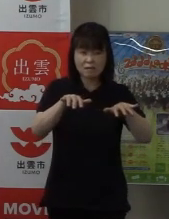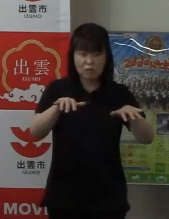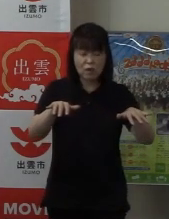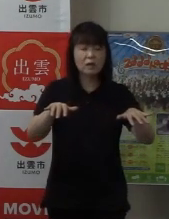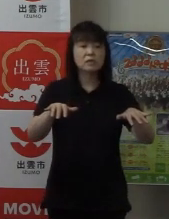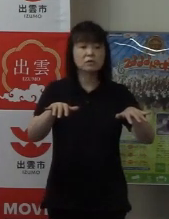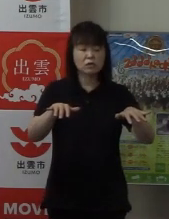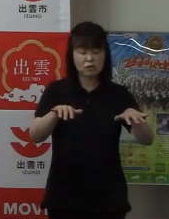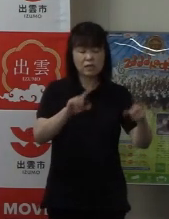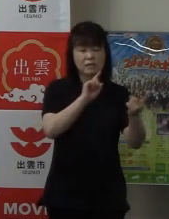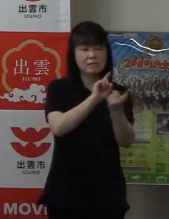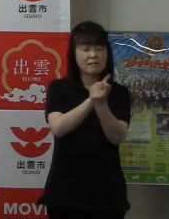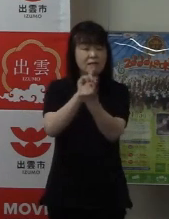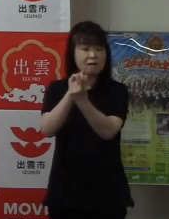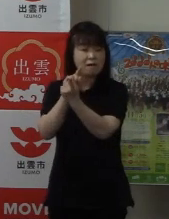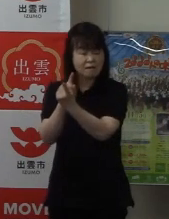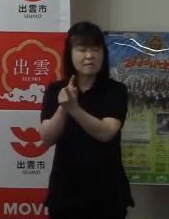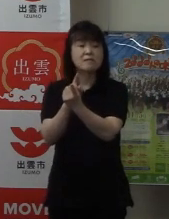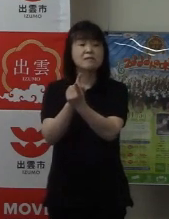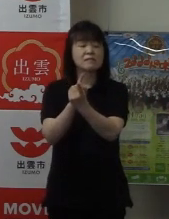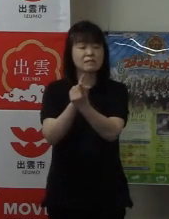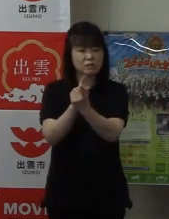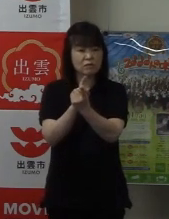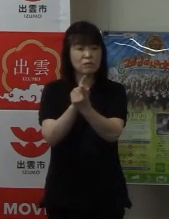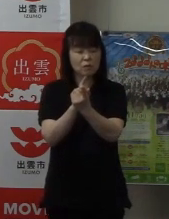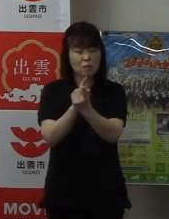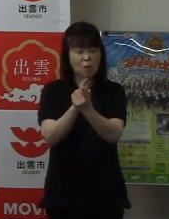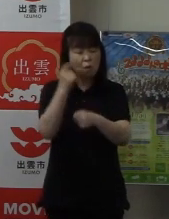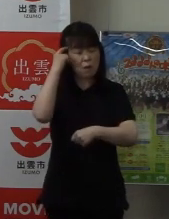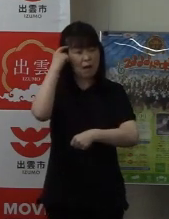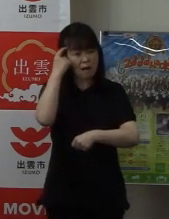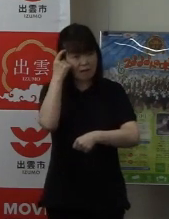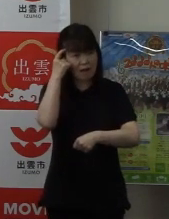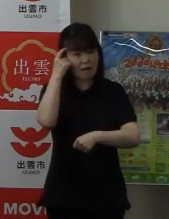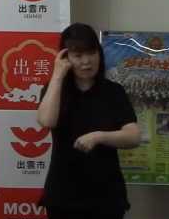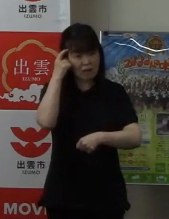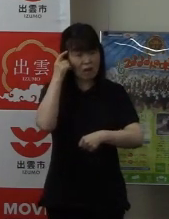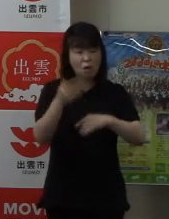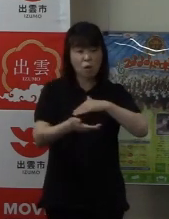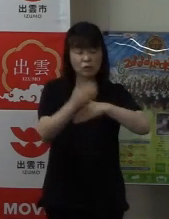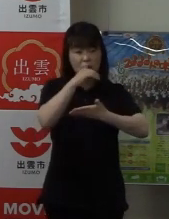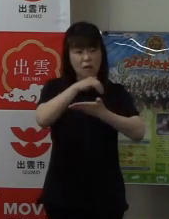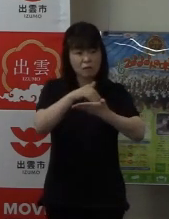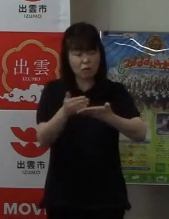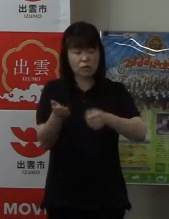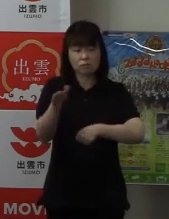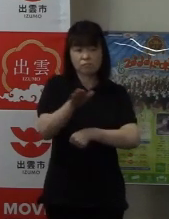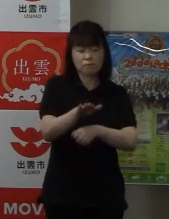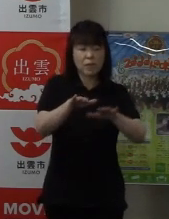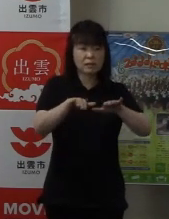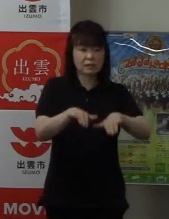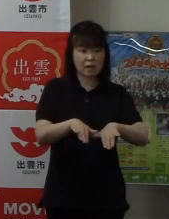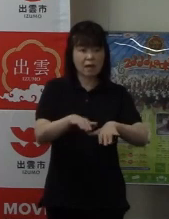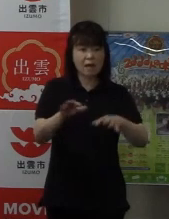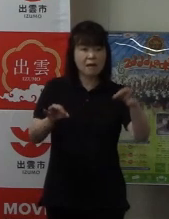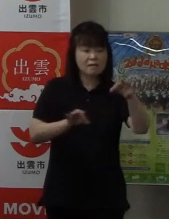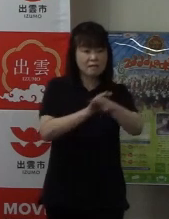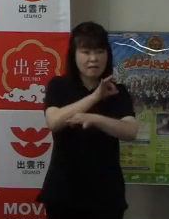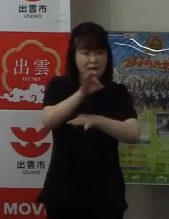対策等もですね、入れさせていただいたところであります。まあ、しっかりと経済も下支えする、また、